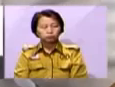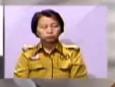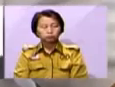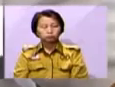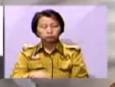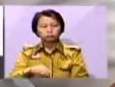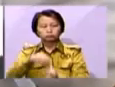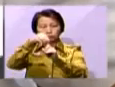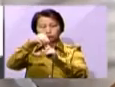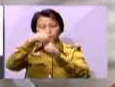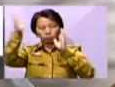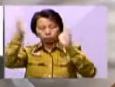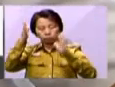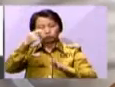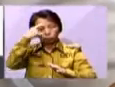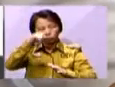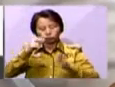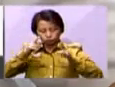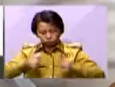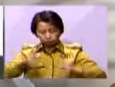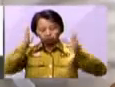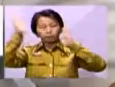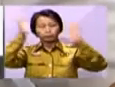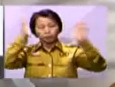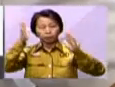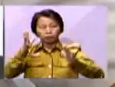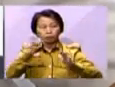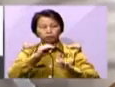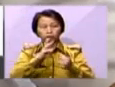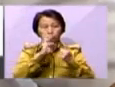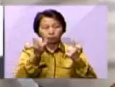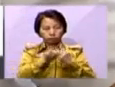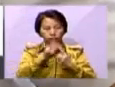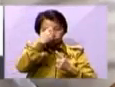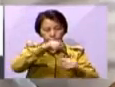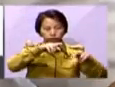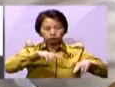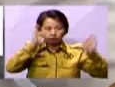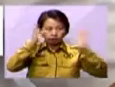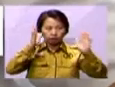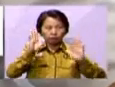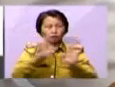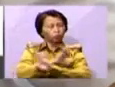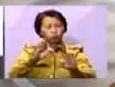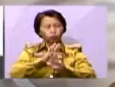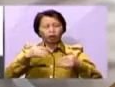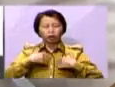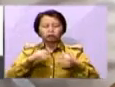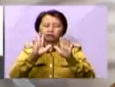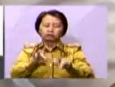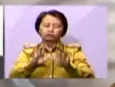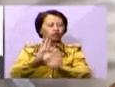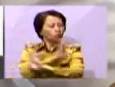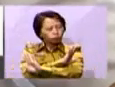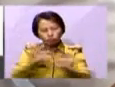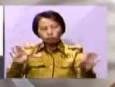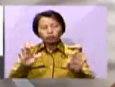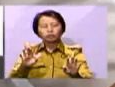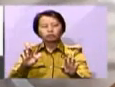Keutamaan negara kita adalah rakyat kita dan juga kebajikan kepada rakyat kita. Bukan kita tidak ada perasaan kemanusiaan